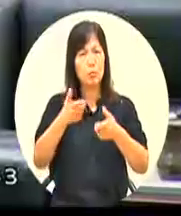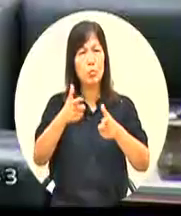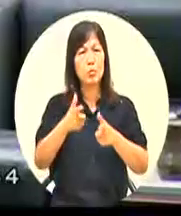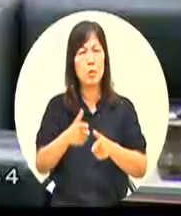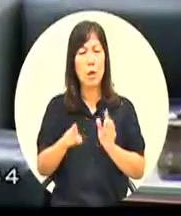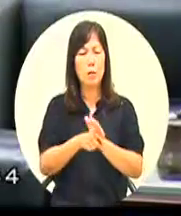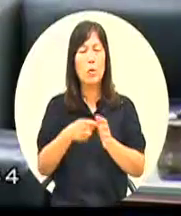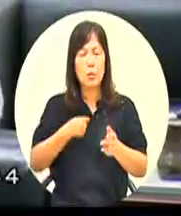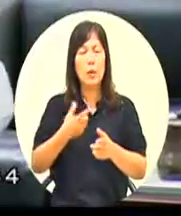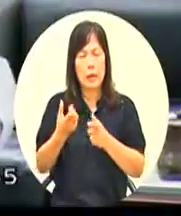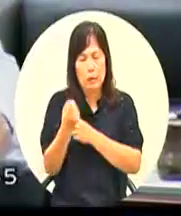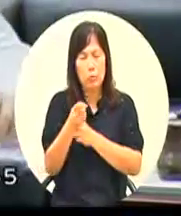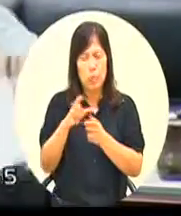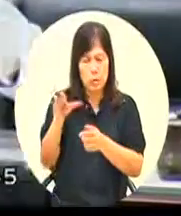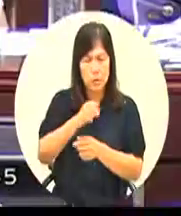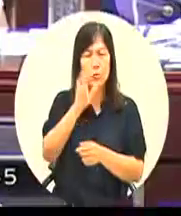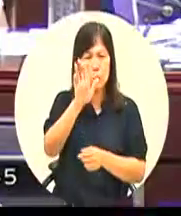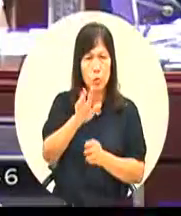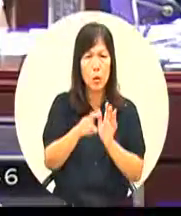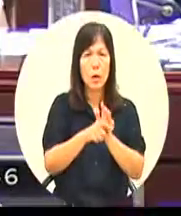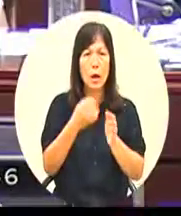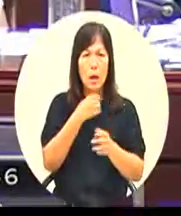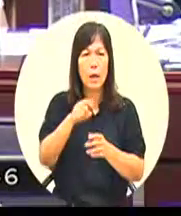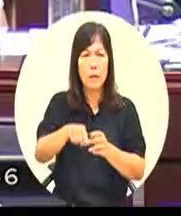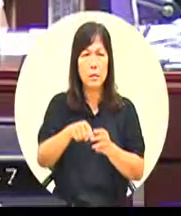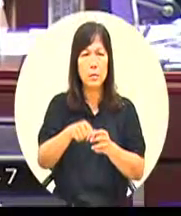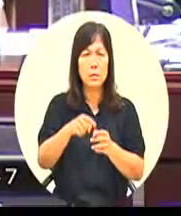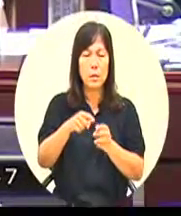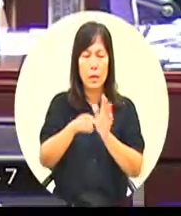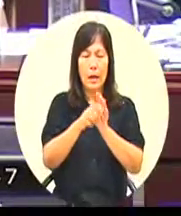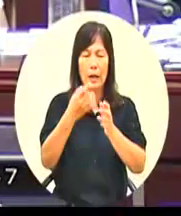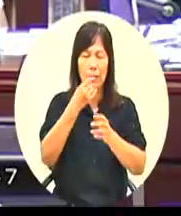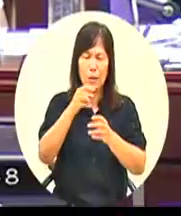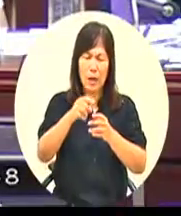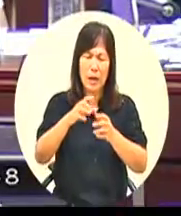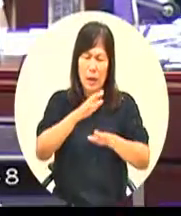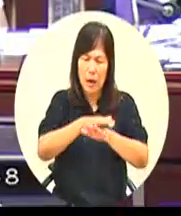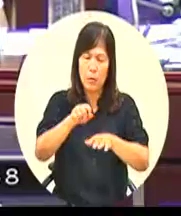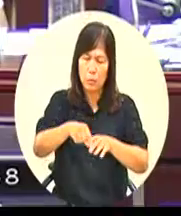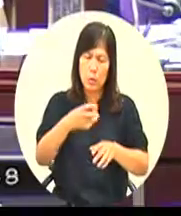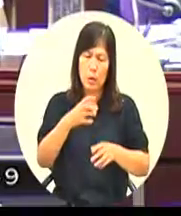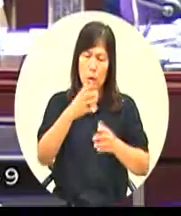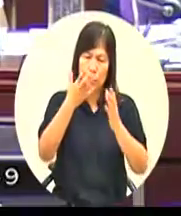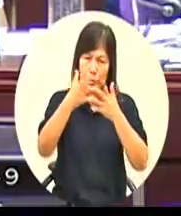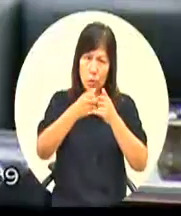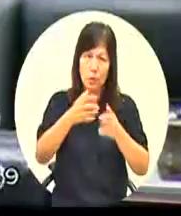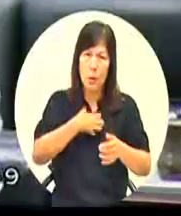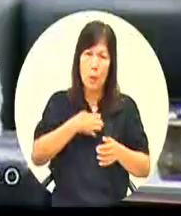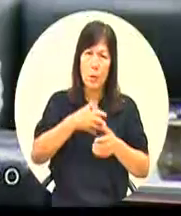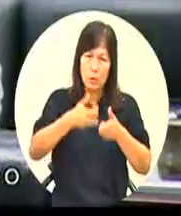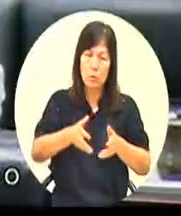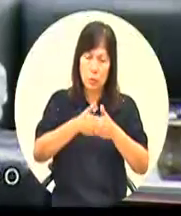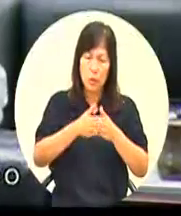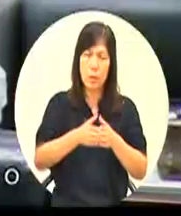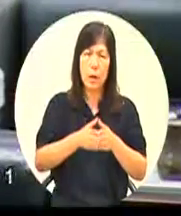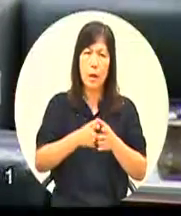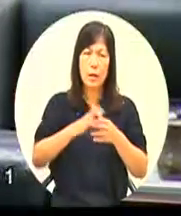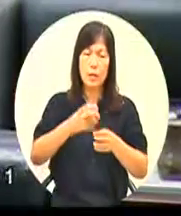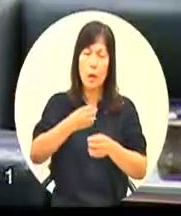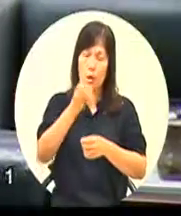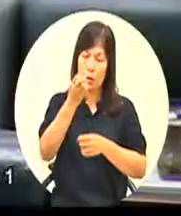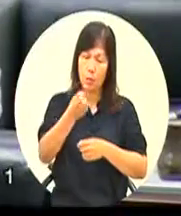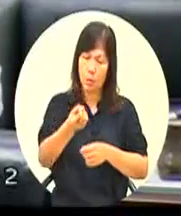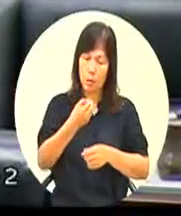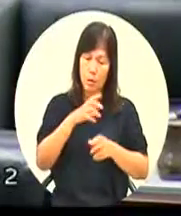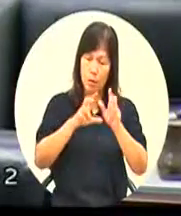取了，我们也都尽量争取，但是现 状 是让学校要知道， 学生的安全才是最重要的。那个一个建设哪有， 其实哦，你要我坦白